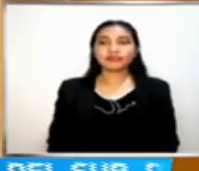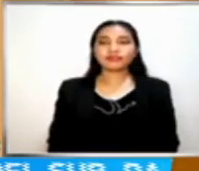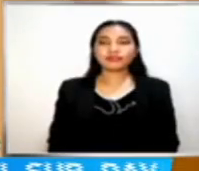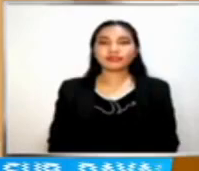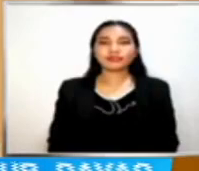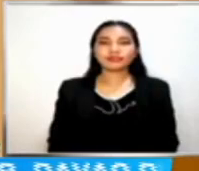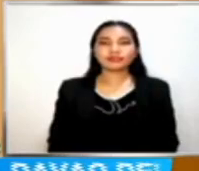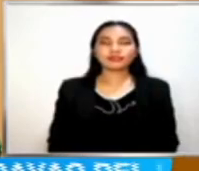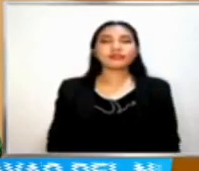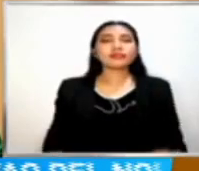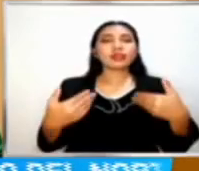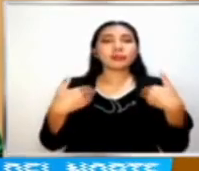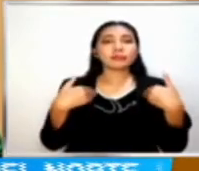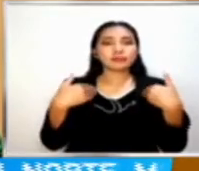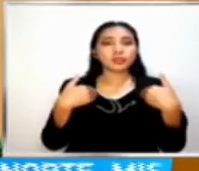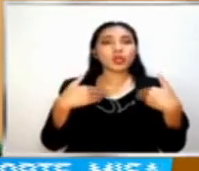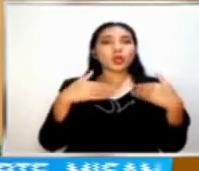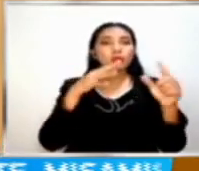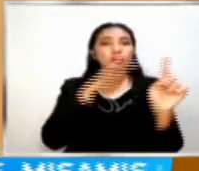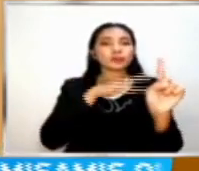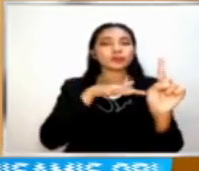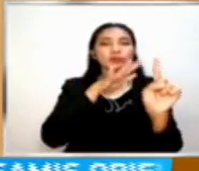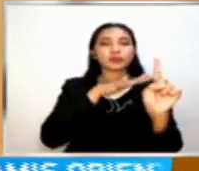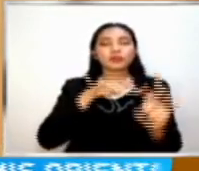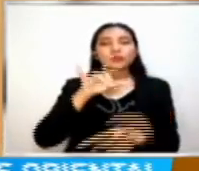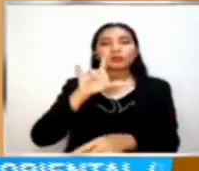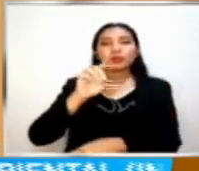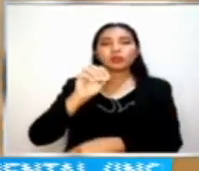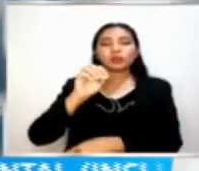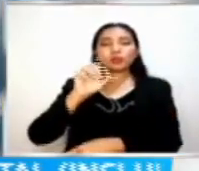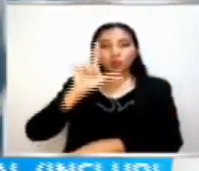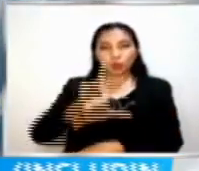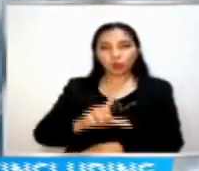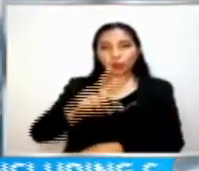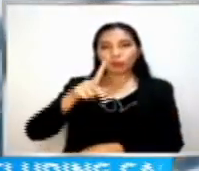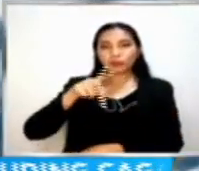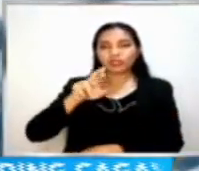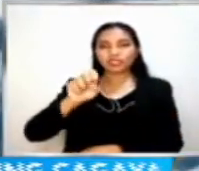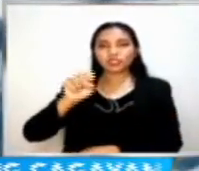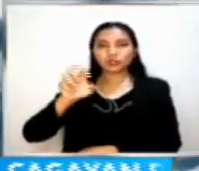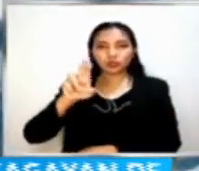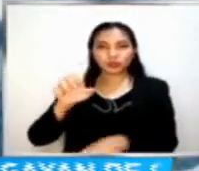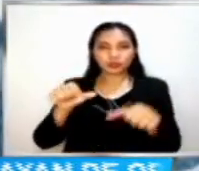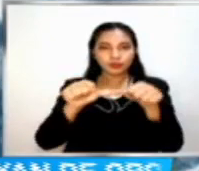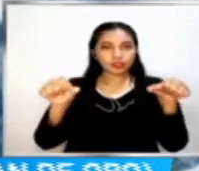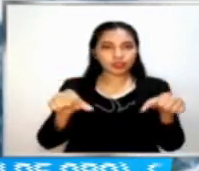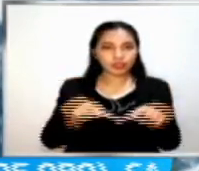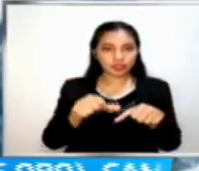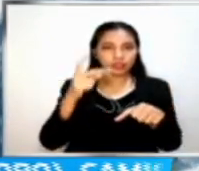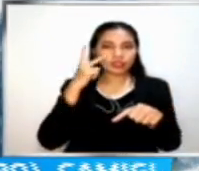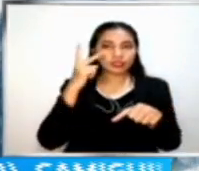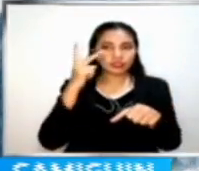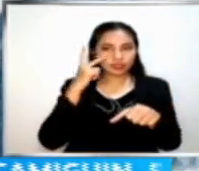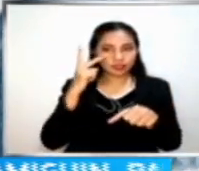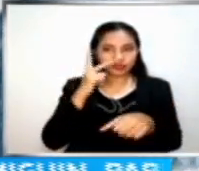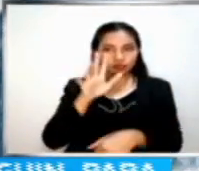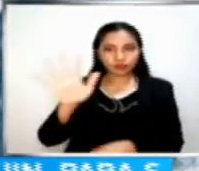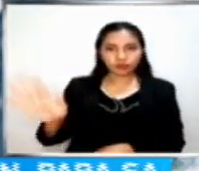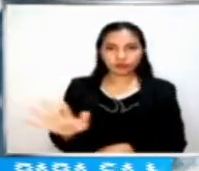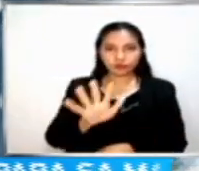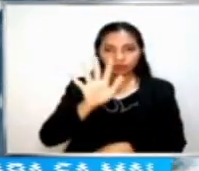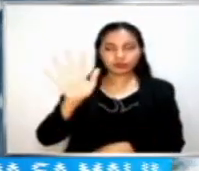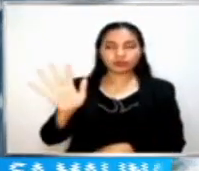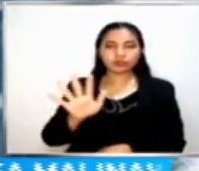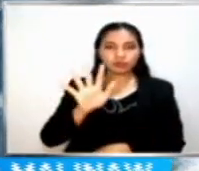binabantay ang low pressure area sa labas ng Philippine Area of Responsibility. Namataan po yan ng pag-asa 1,640 kilometers